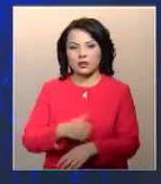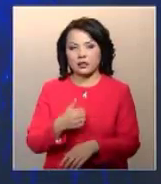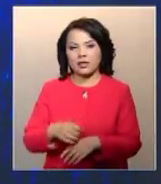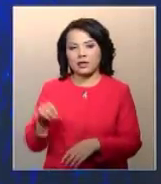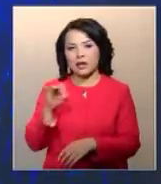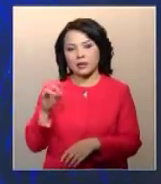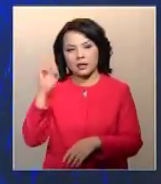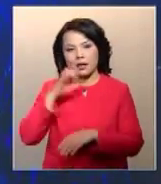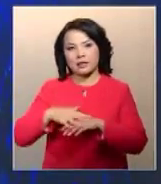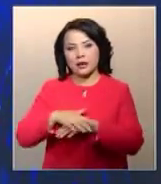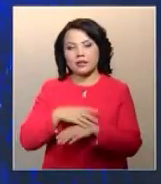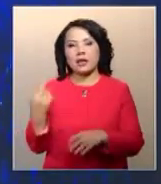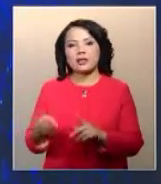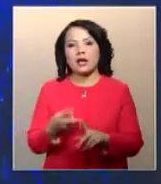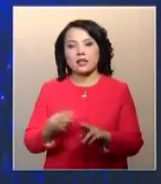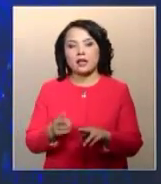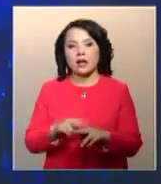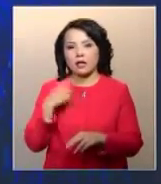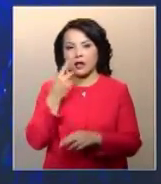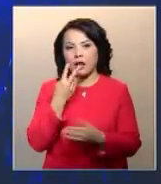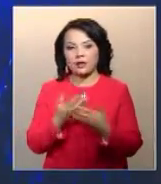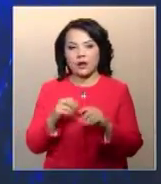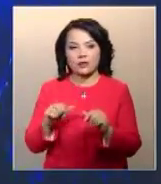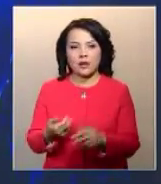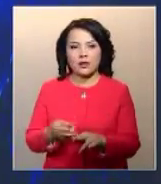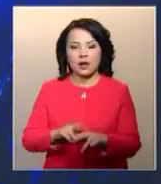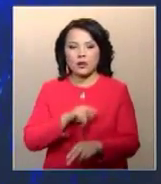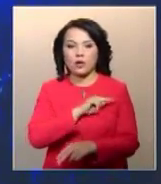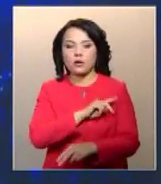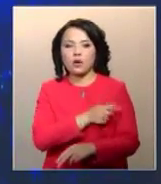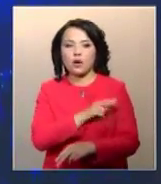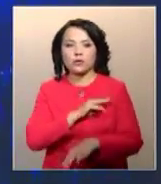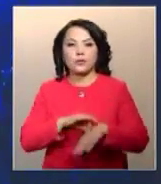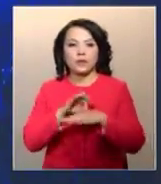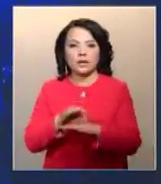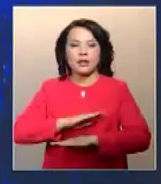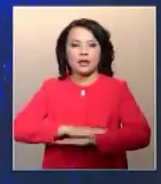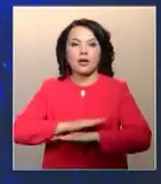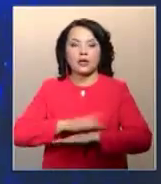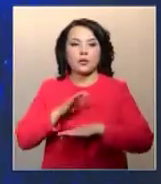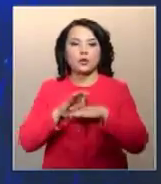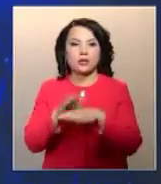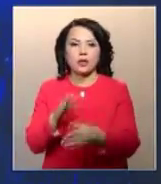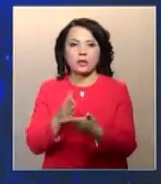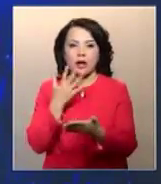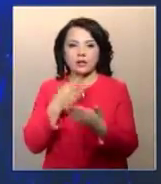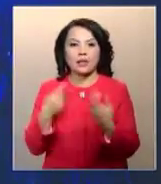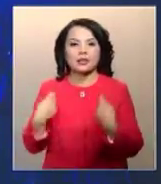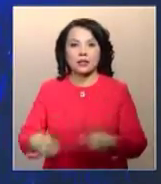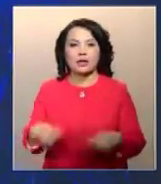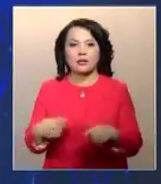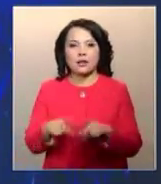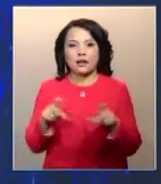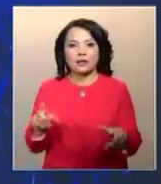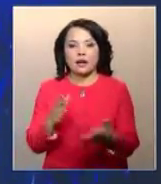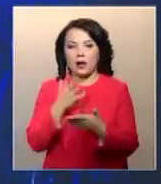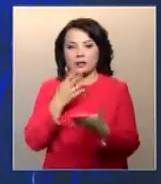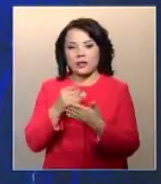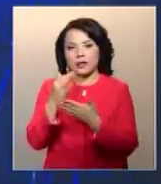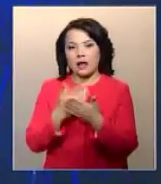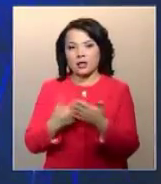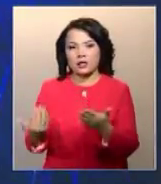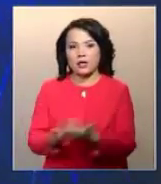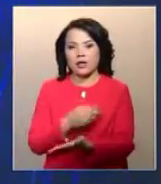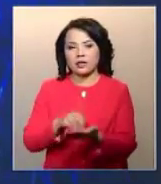Ел тарихындағы екінші жекешелендіру науқаны күшейтілген тәртіппен жүргізіледі. Осы мақсатта сатылымға шығарылған нысандардың тізімі